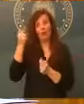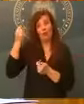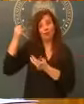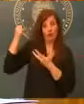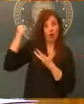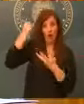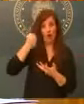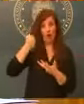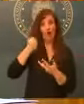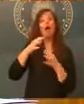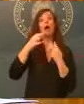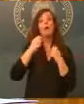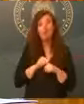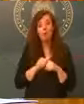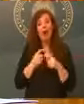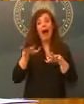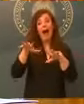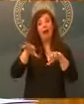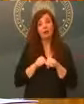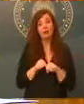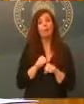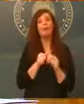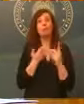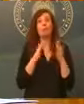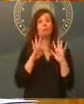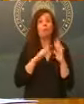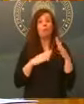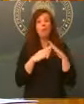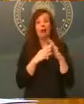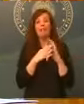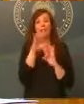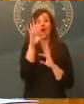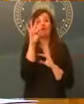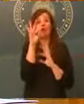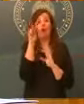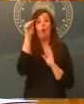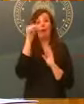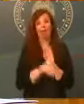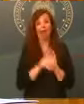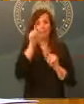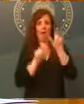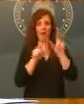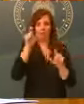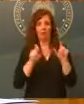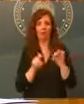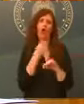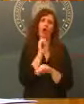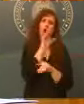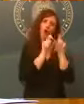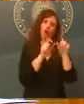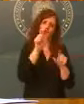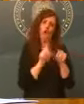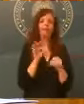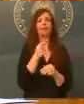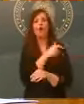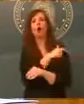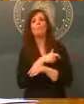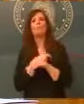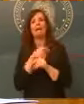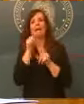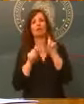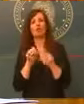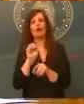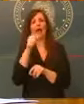50.000 persone, tra docenti e personale ATA, a tempo determinato,